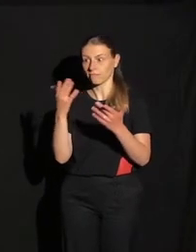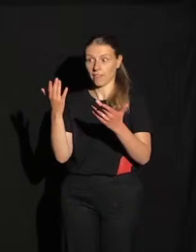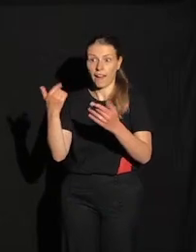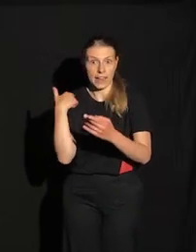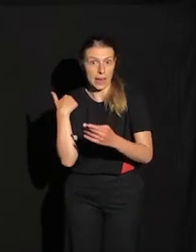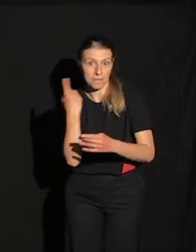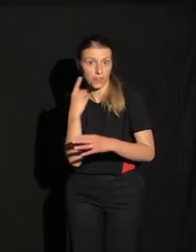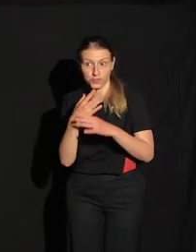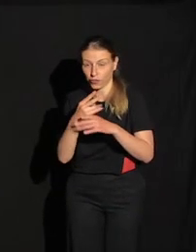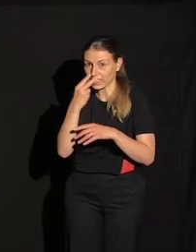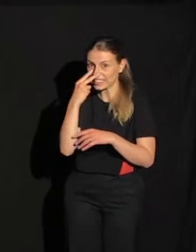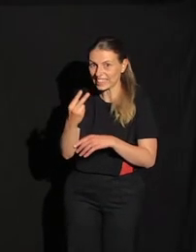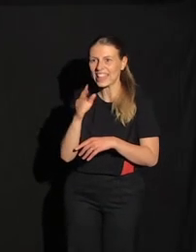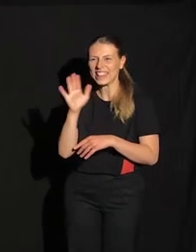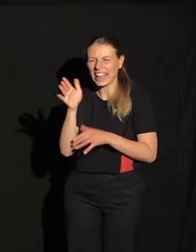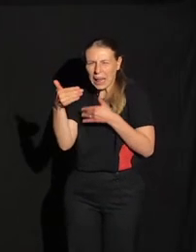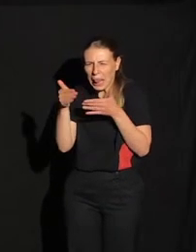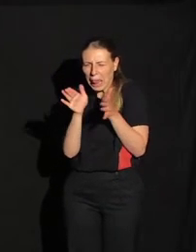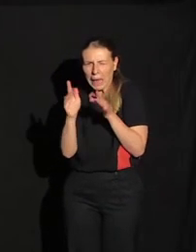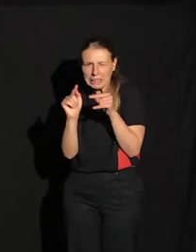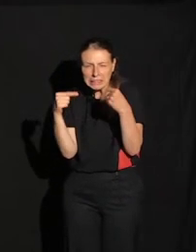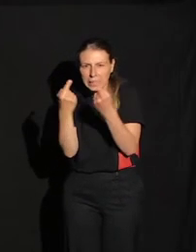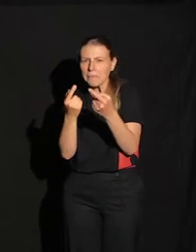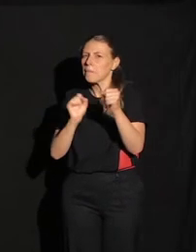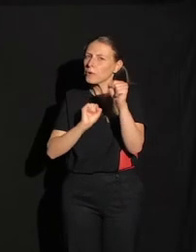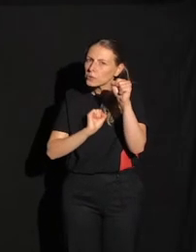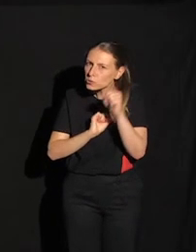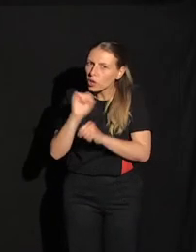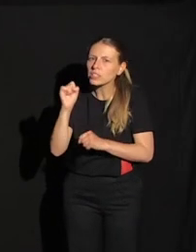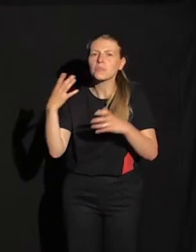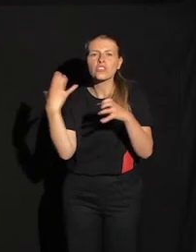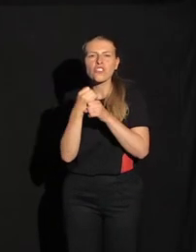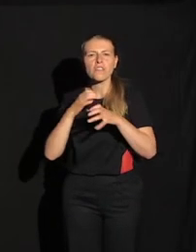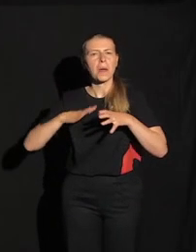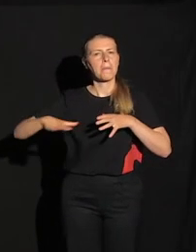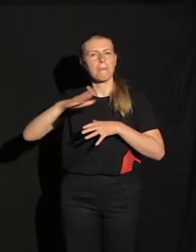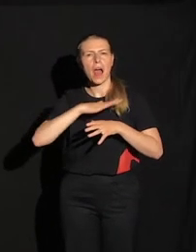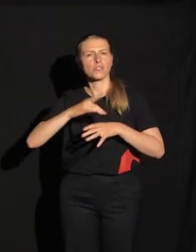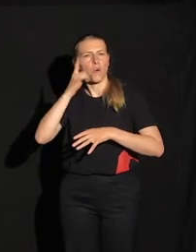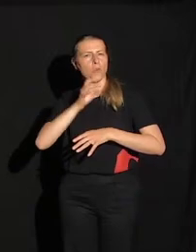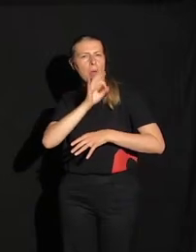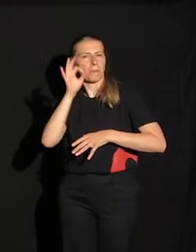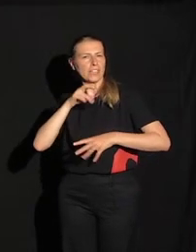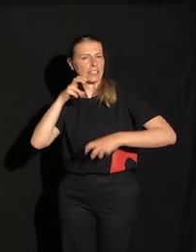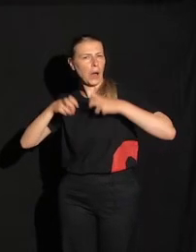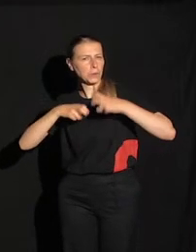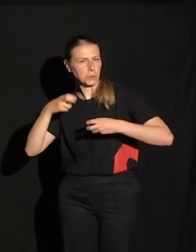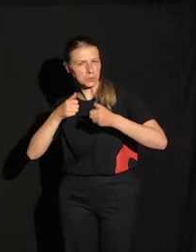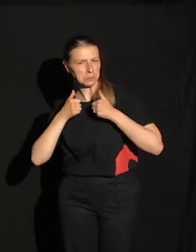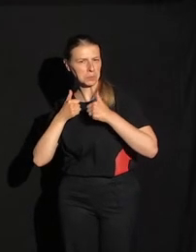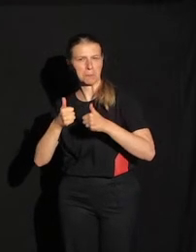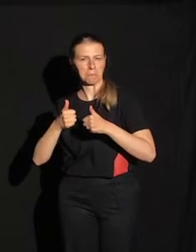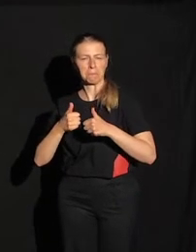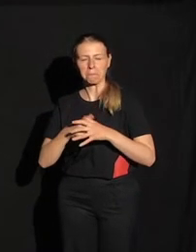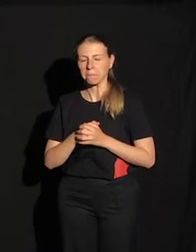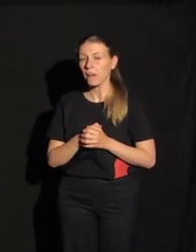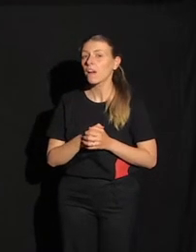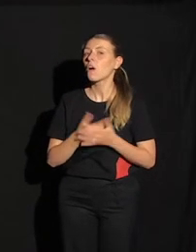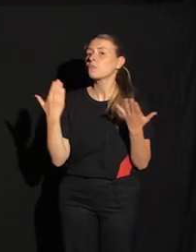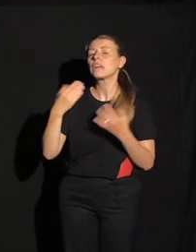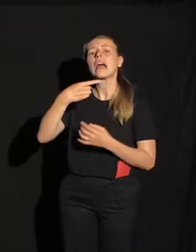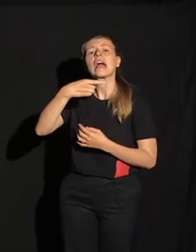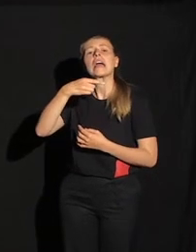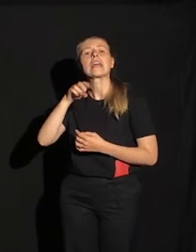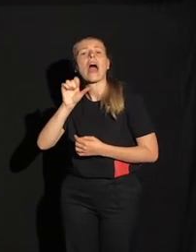gesehen in deinem kleinen Zimmer, aber du hast wirklich den Platz optimal ausgenutzt, denke ich mir auch. Ne? Und Gerda, für dich war